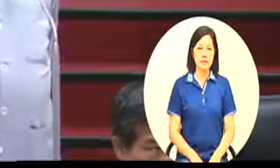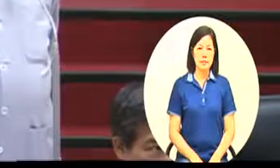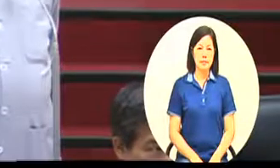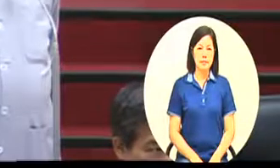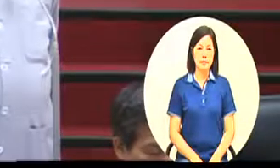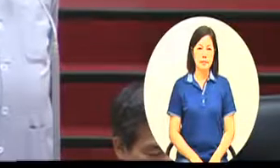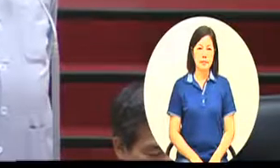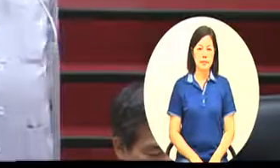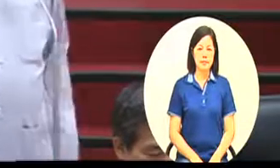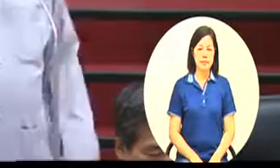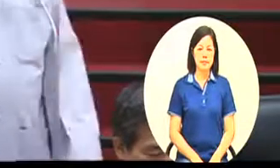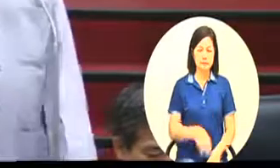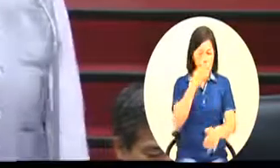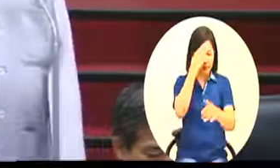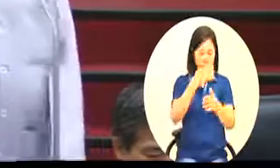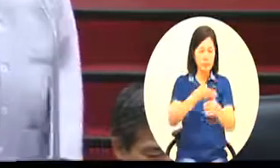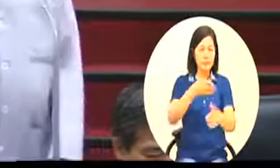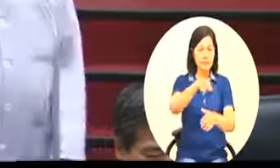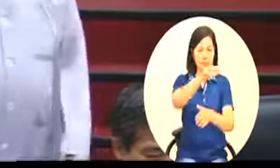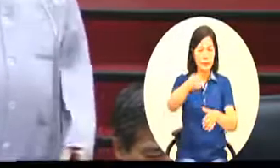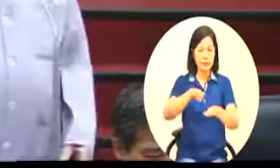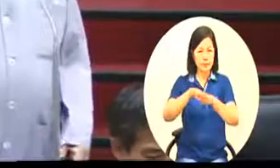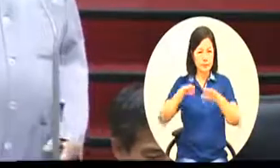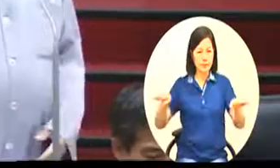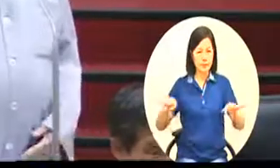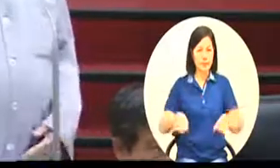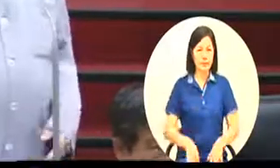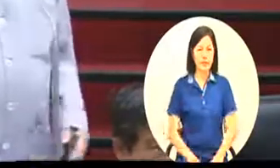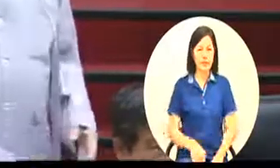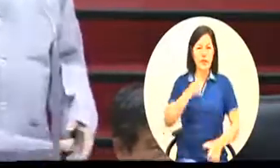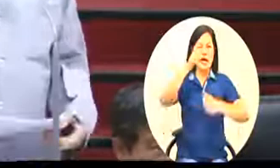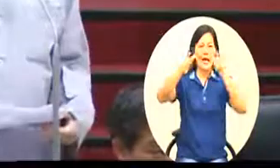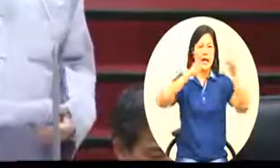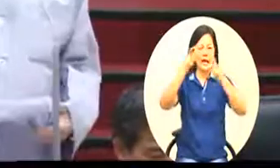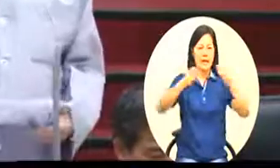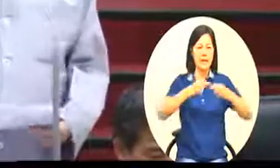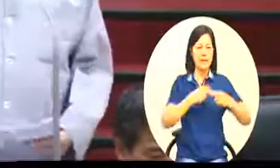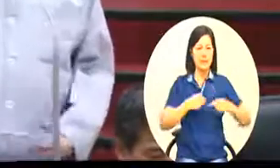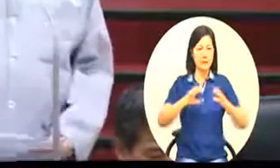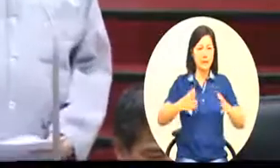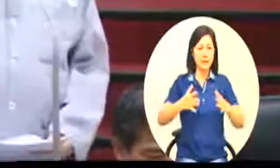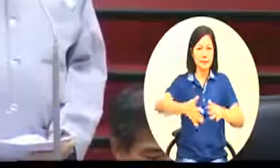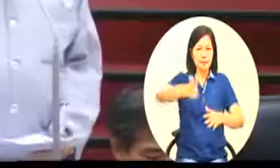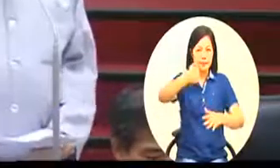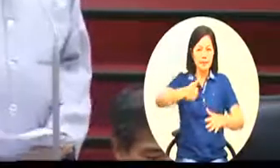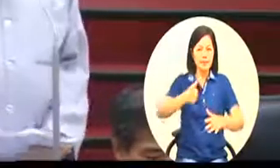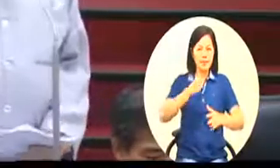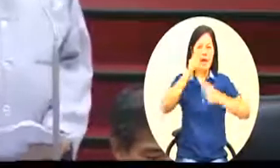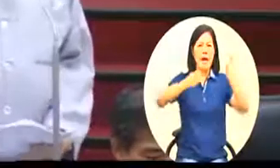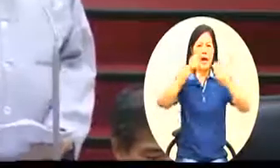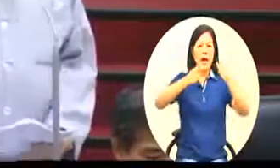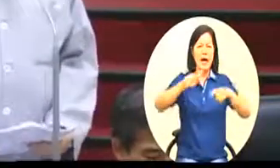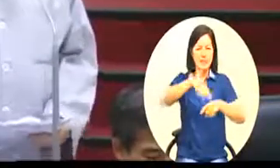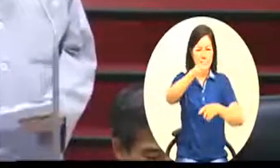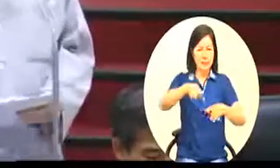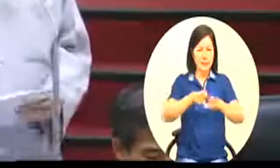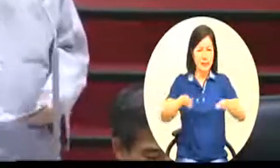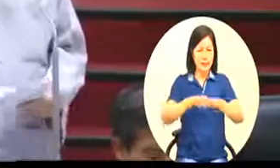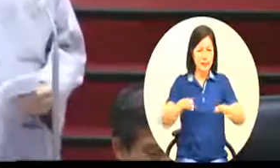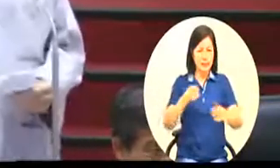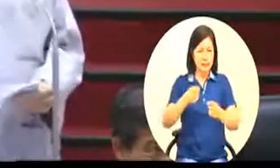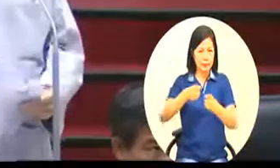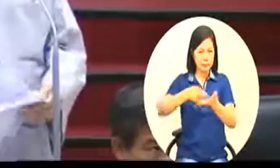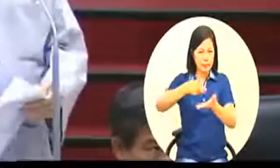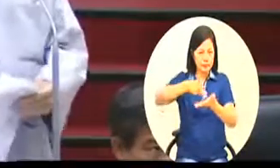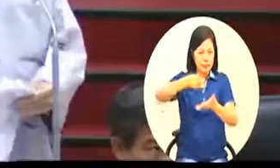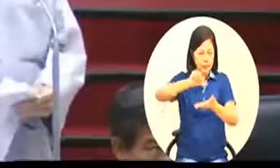请你们安静下来。 汽笛声、叫嚣声让蔡英文动了气，连讲六次叫大家安静。不过现场继续鼓噪，